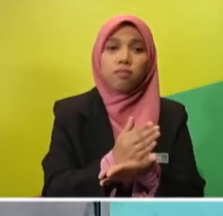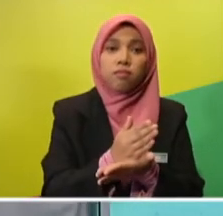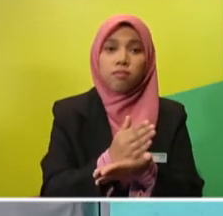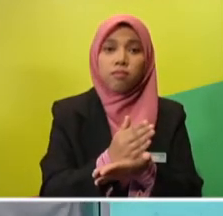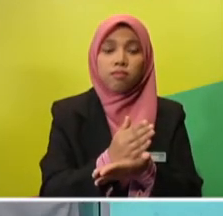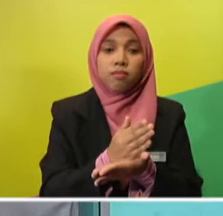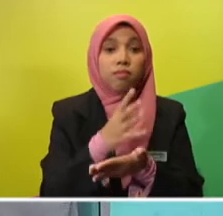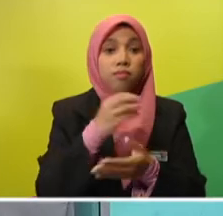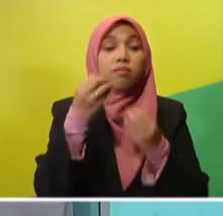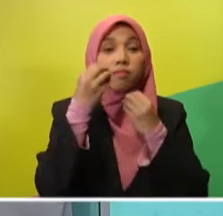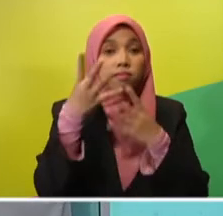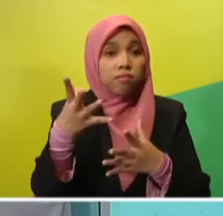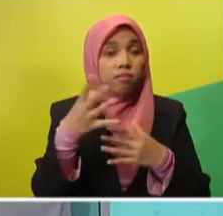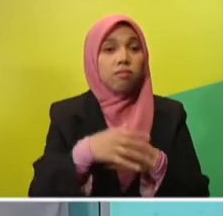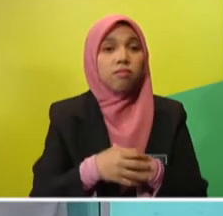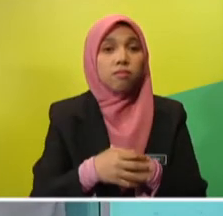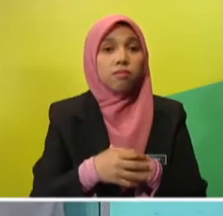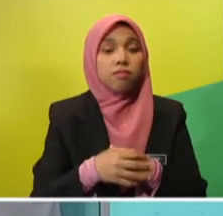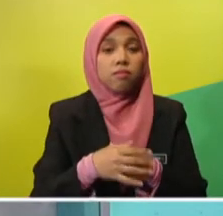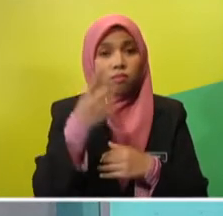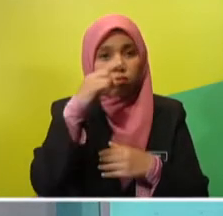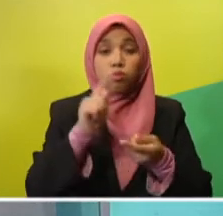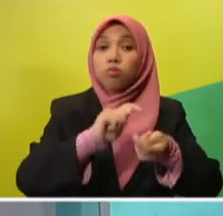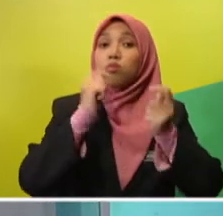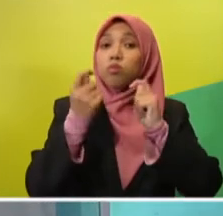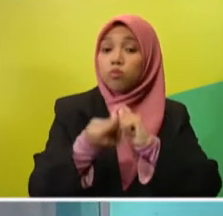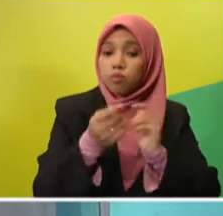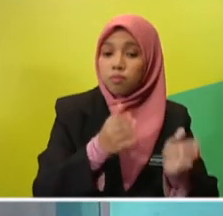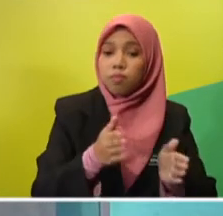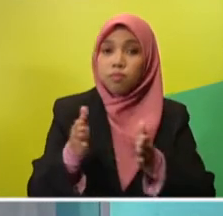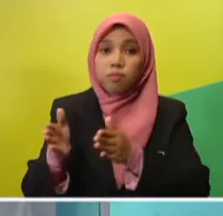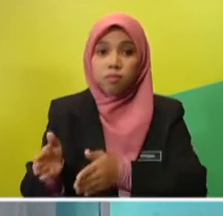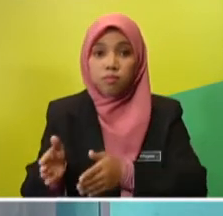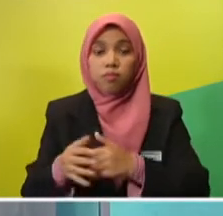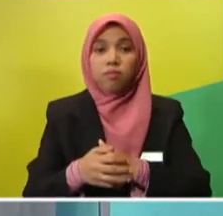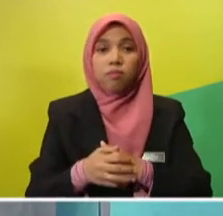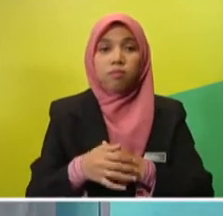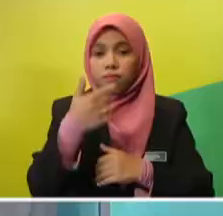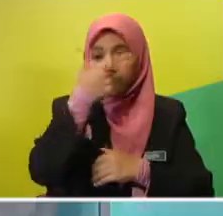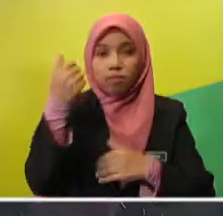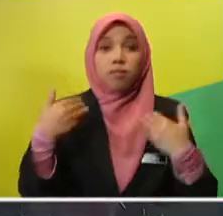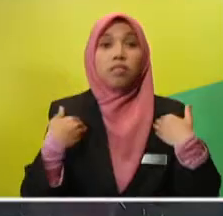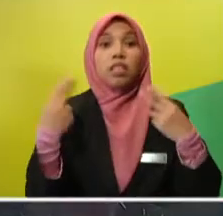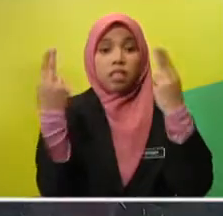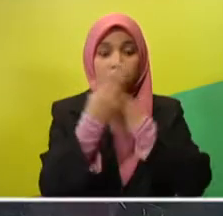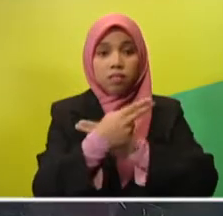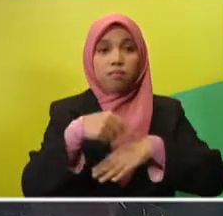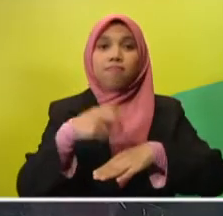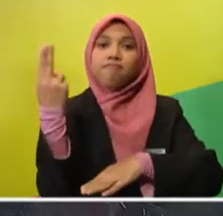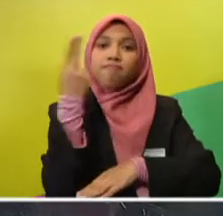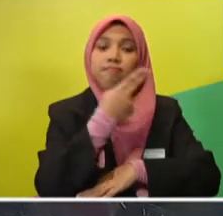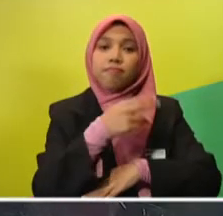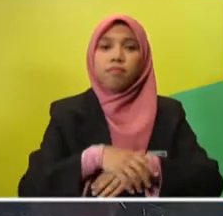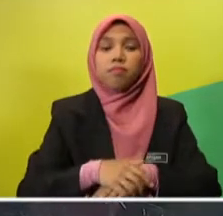dan memberitahu untuk tukar posisi bahawa terdapat halangan di hadapan. Okey. Bila cikgu sebut